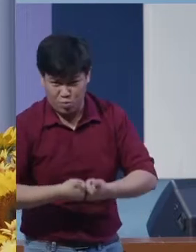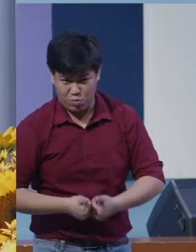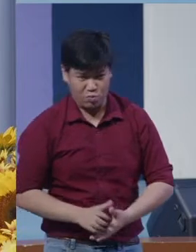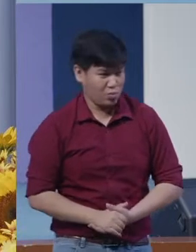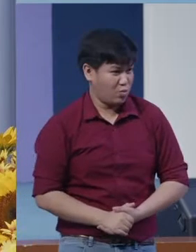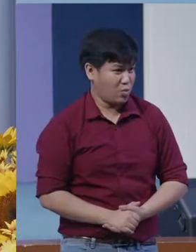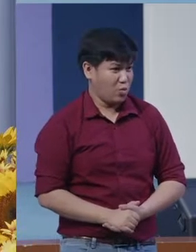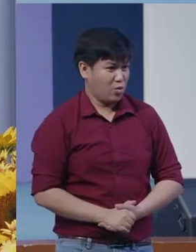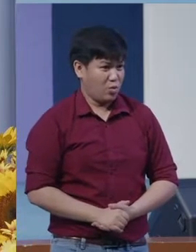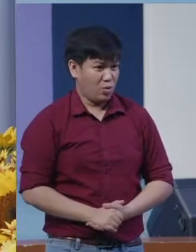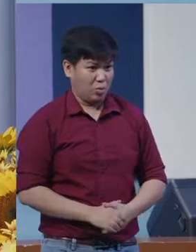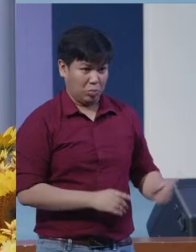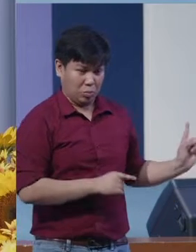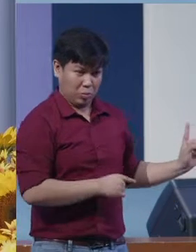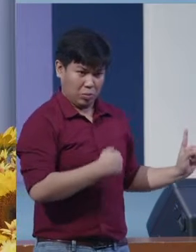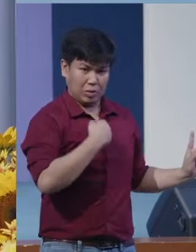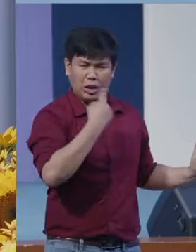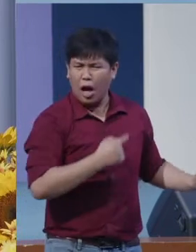Nangangaliwa.